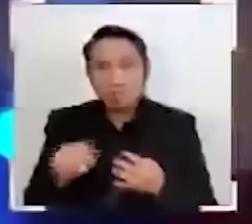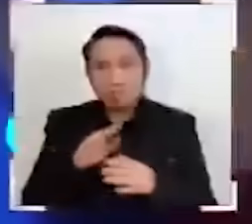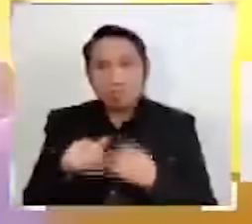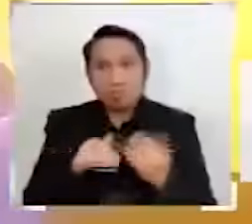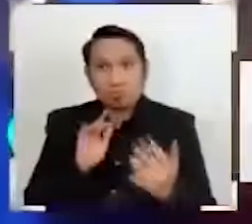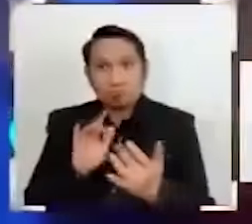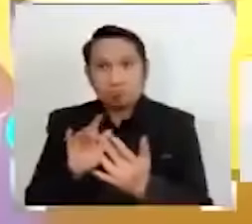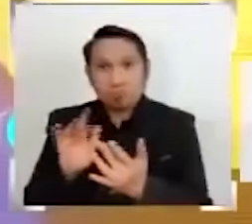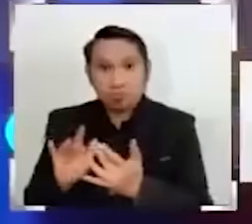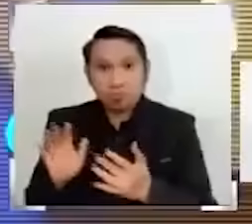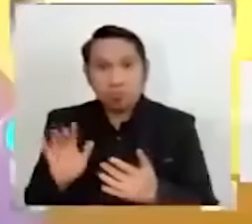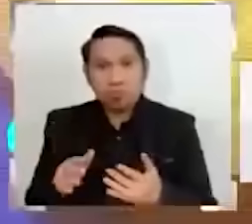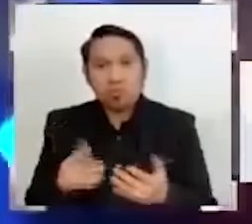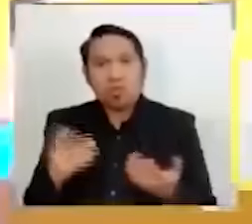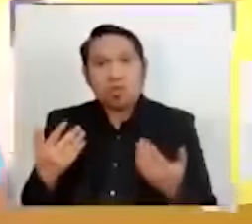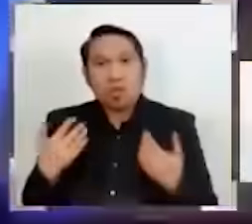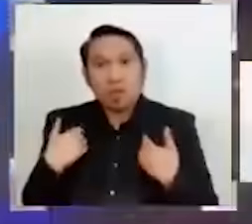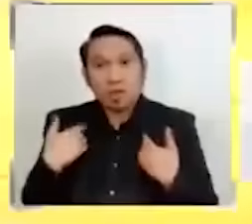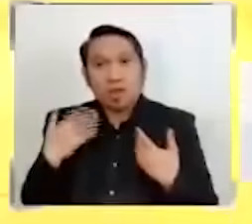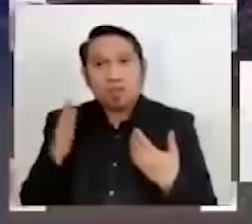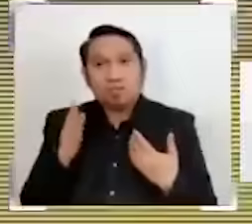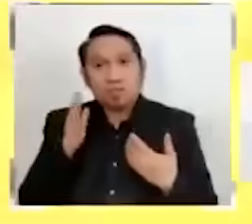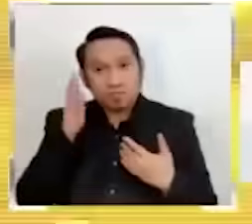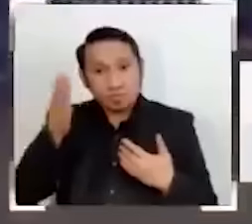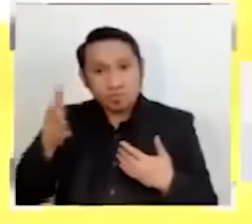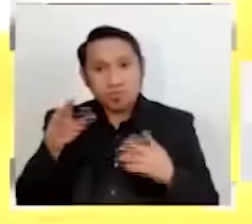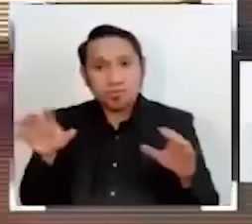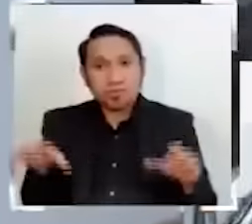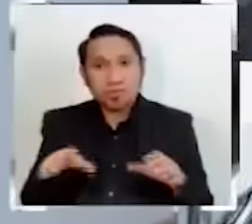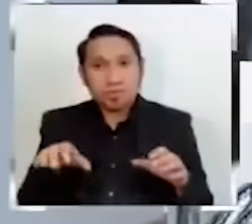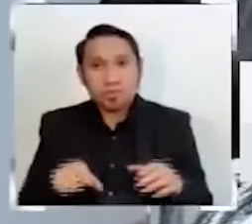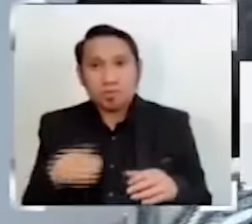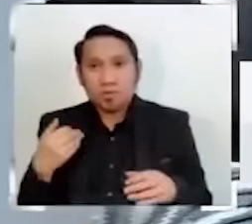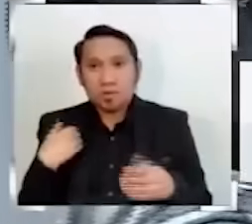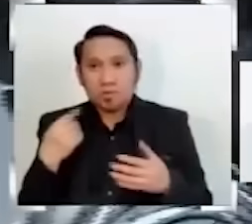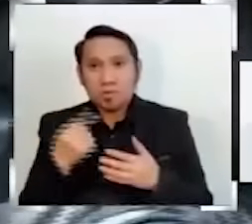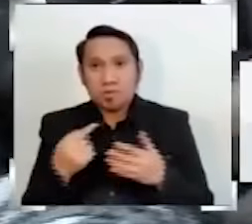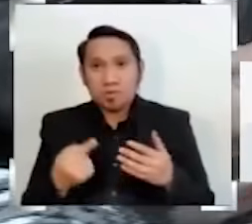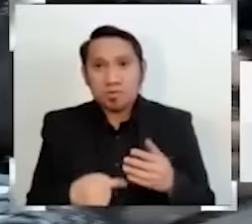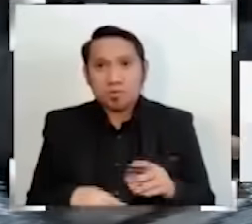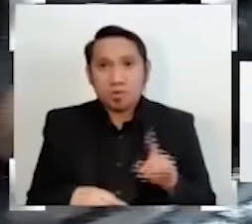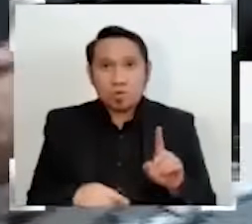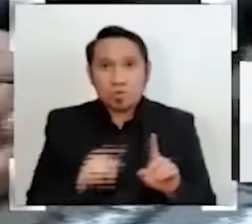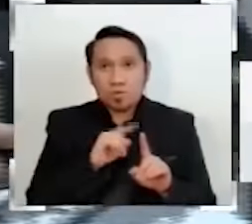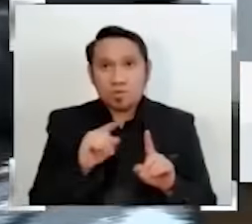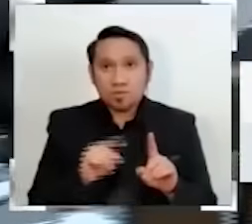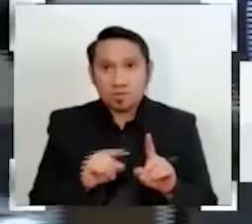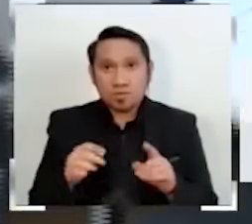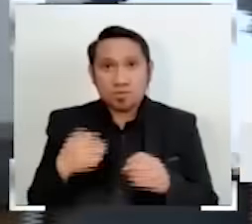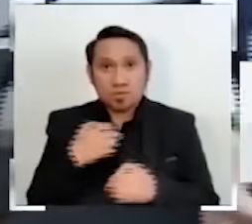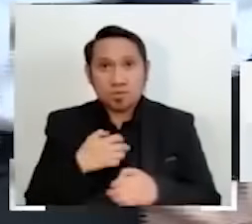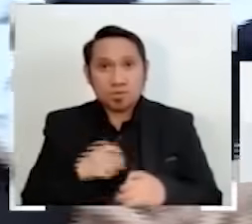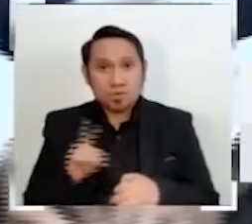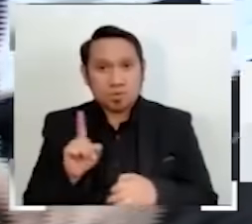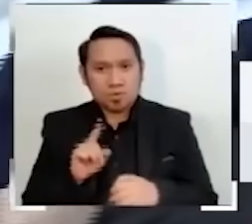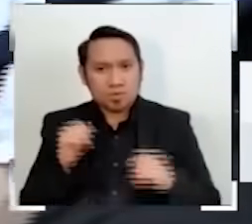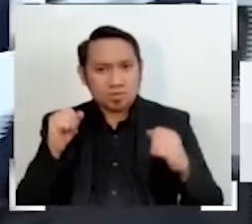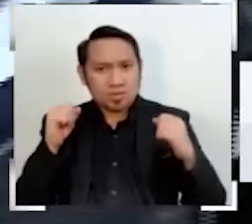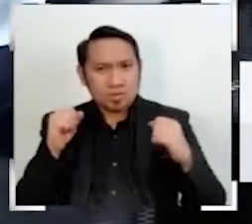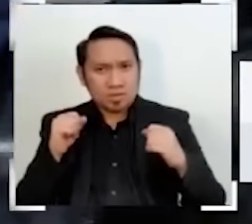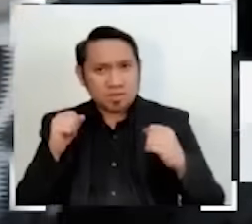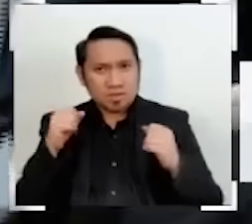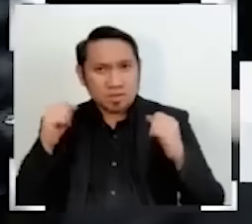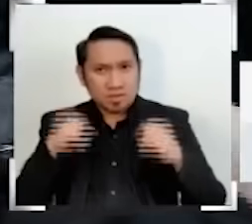sa kanilang upcoming endeavors. Wala pang detalye ang 1Z Entertainment kung ano ang napagkasunduan nila sa Show